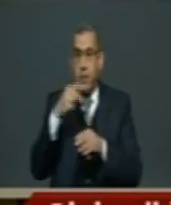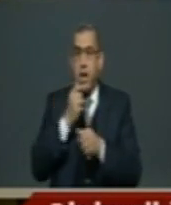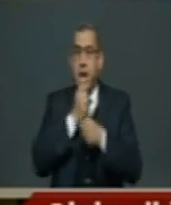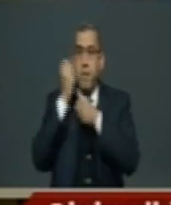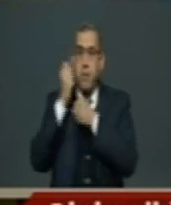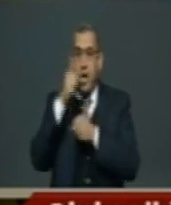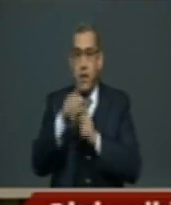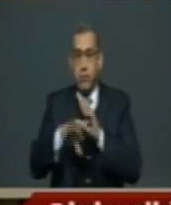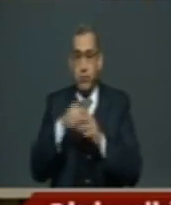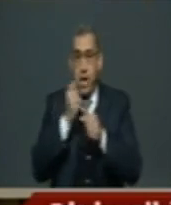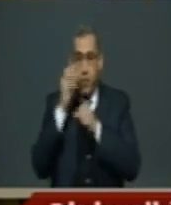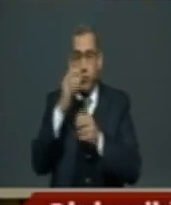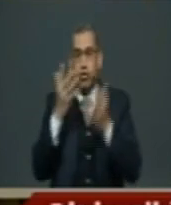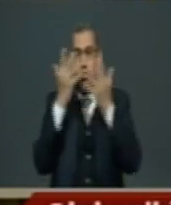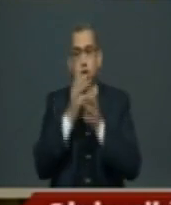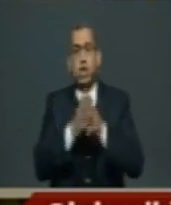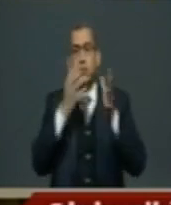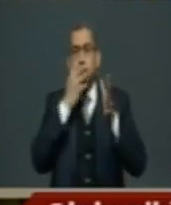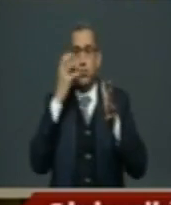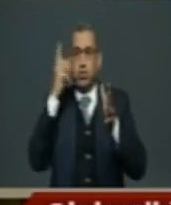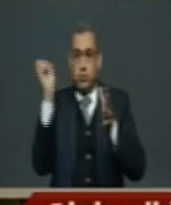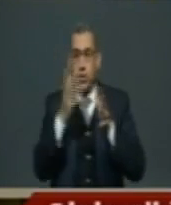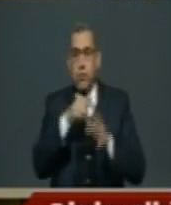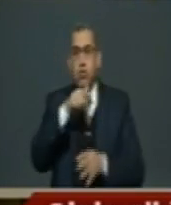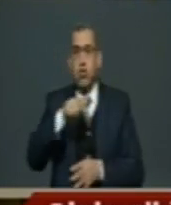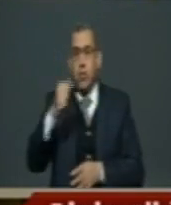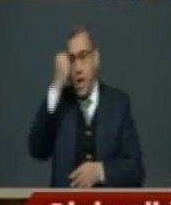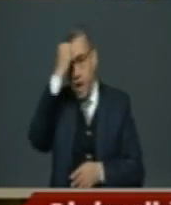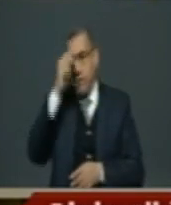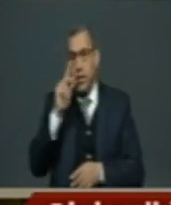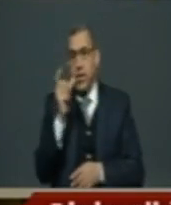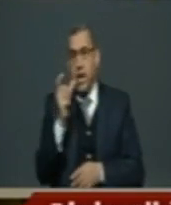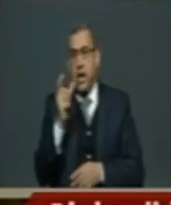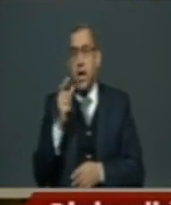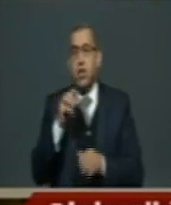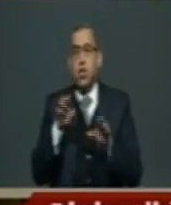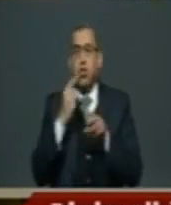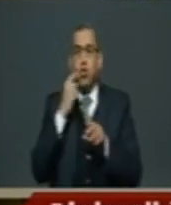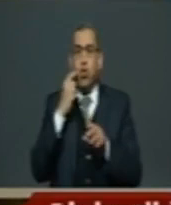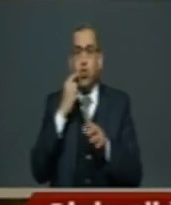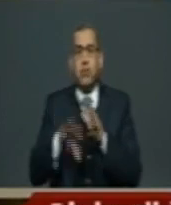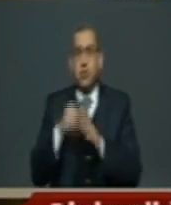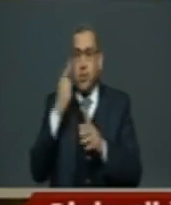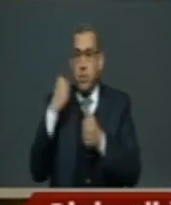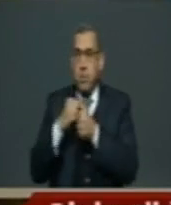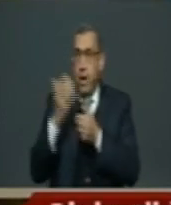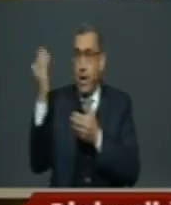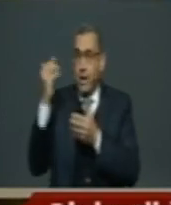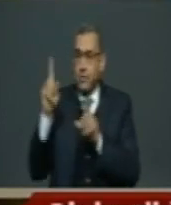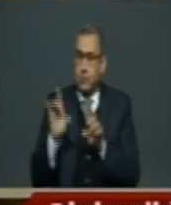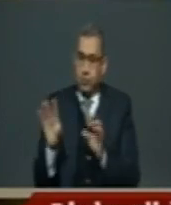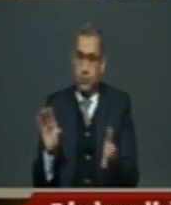المصانع الكبيرة جدا، هينتج حوالي 600 ألف طن، هيغطي الفجوة اللي عندنا اللي تقارب